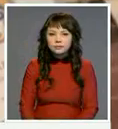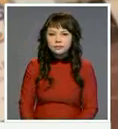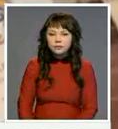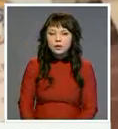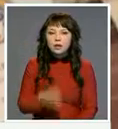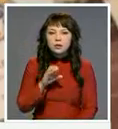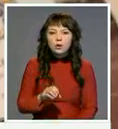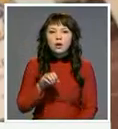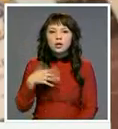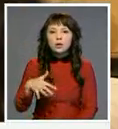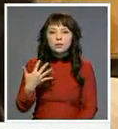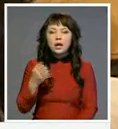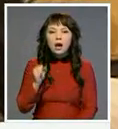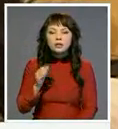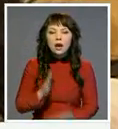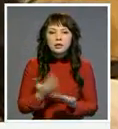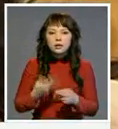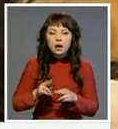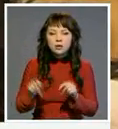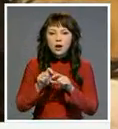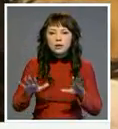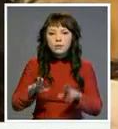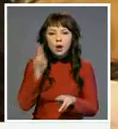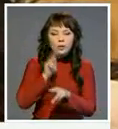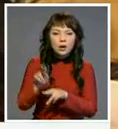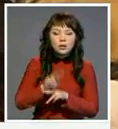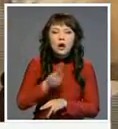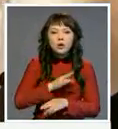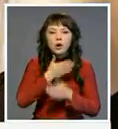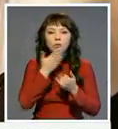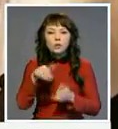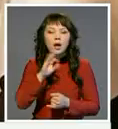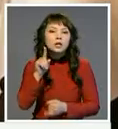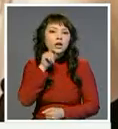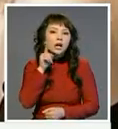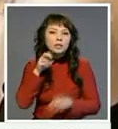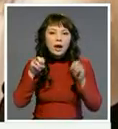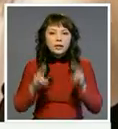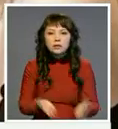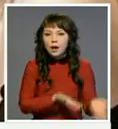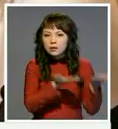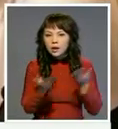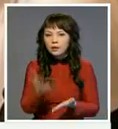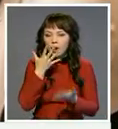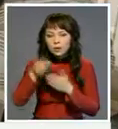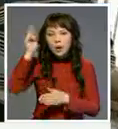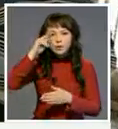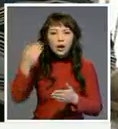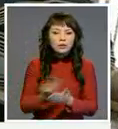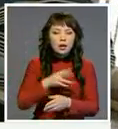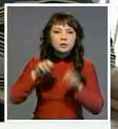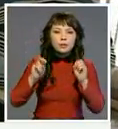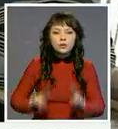Сейфуллин 55А мекен жайындағы офистік мекеме мұнан былай жұмыссыз жастардың орталығына айналмақ. Енді ресми тіркелген әрбір адам мұнда қайта